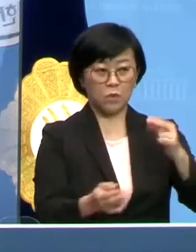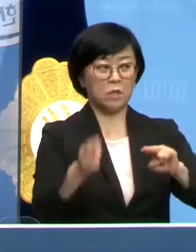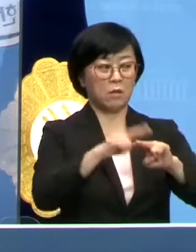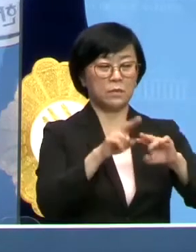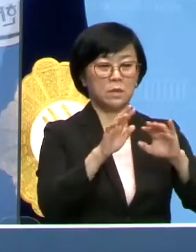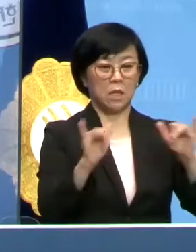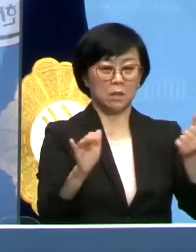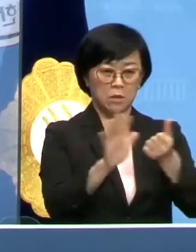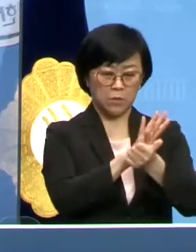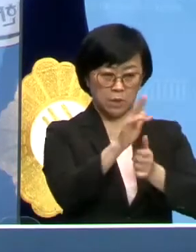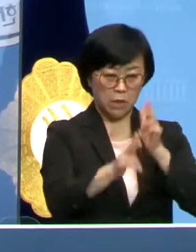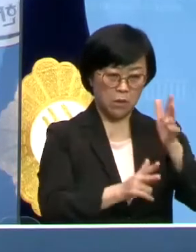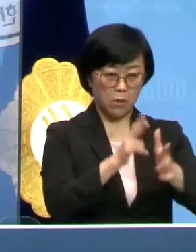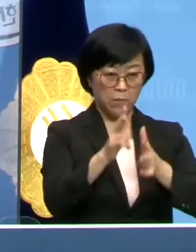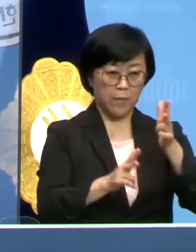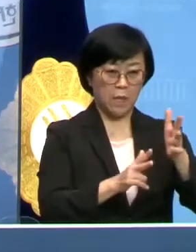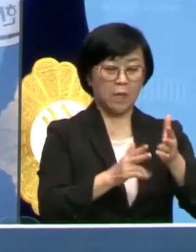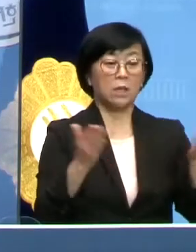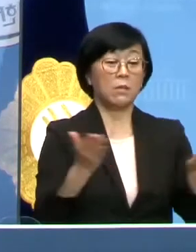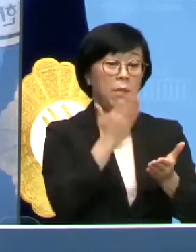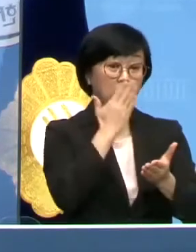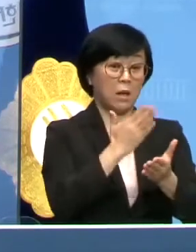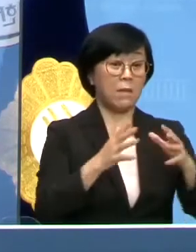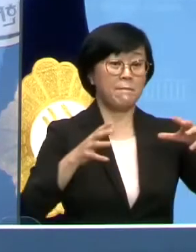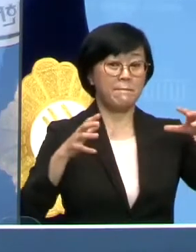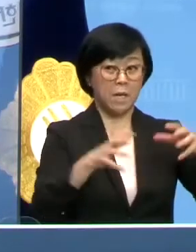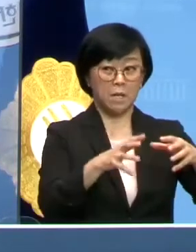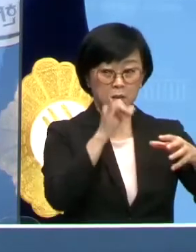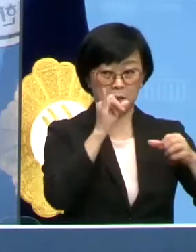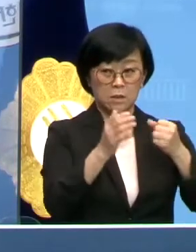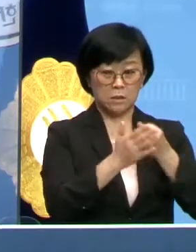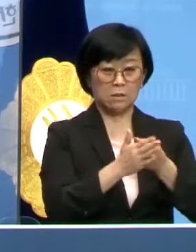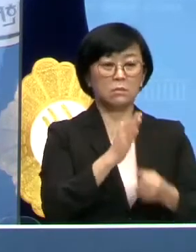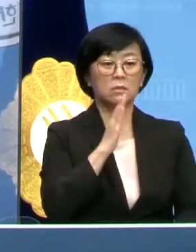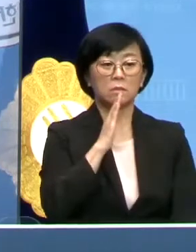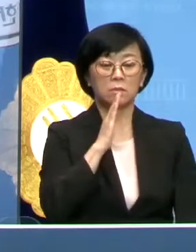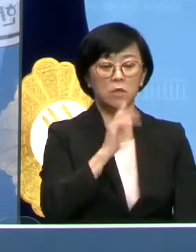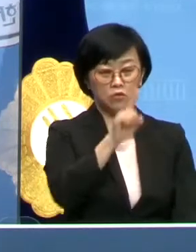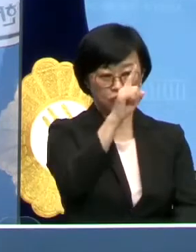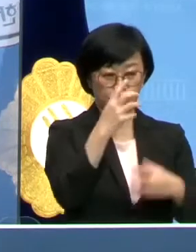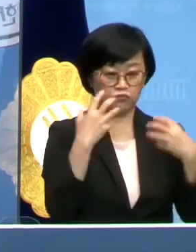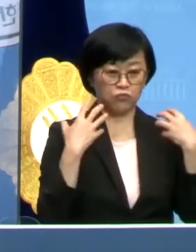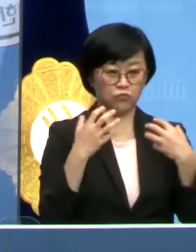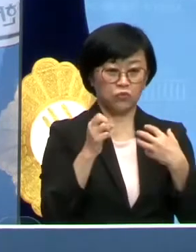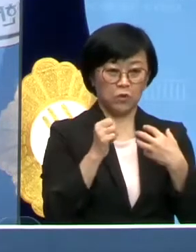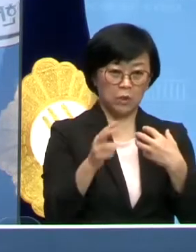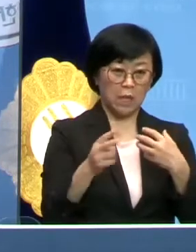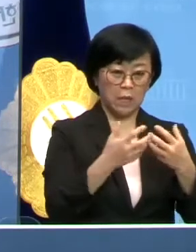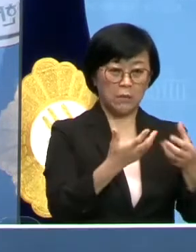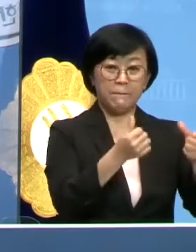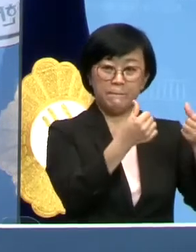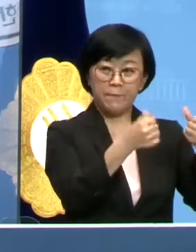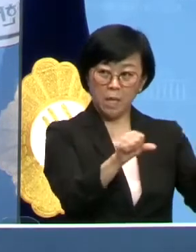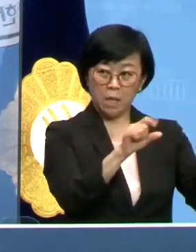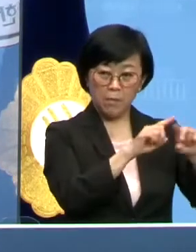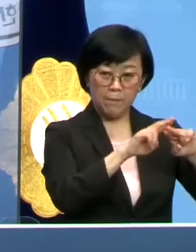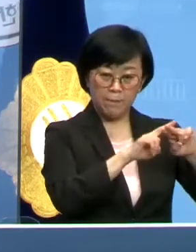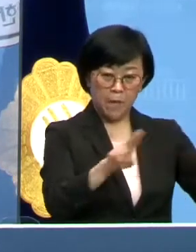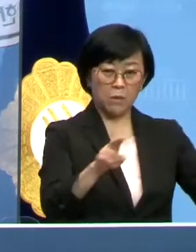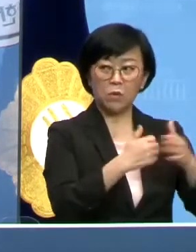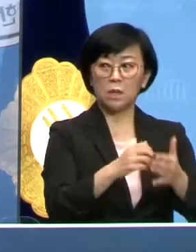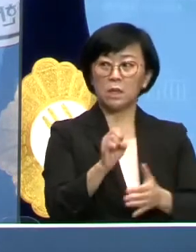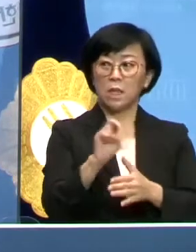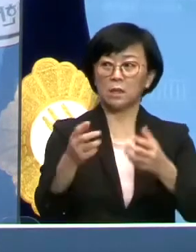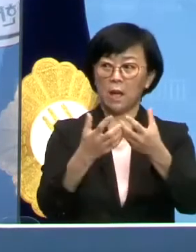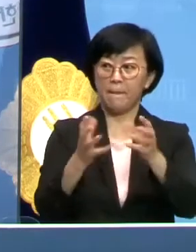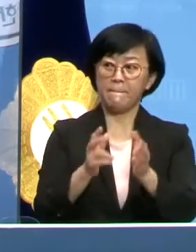서비스 산업의 일 할 정도로 압도적입니다 그런데 정부 여당이 발휘하고 이번에는 야당